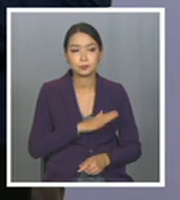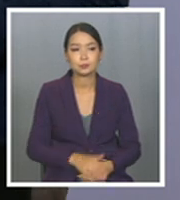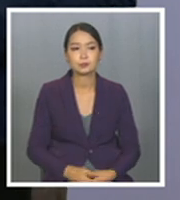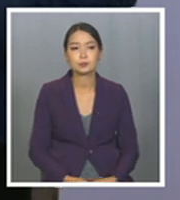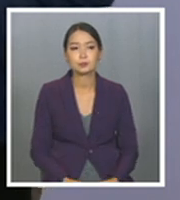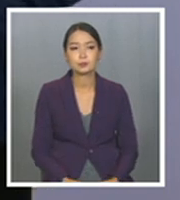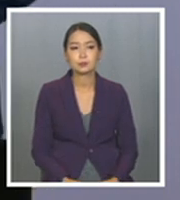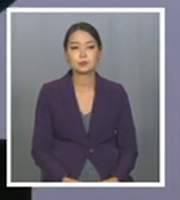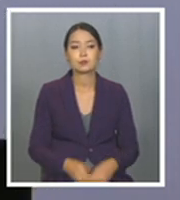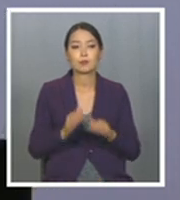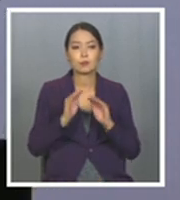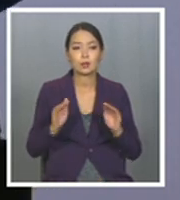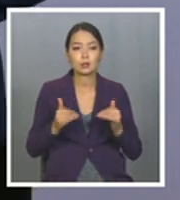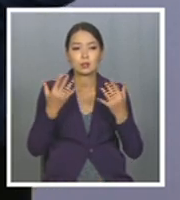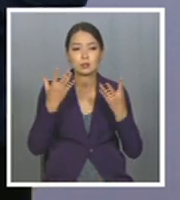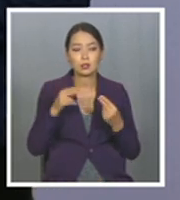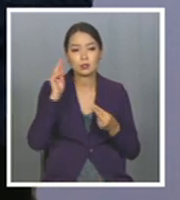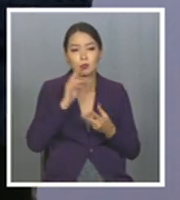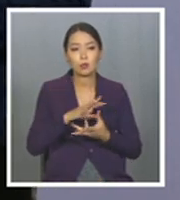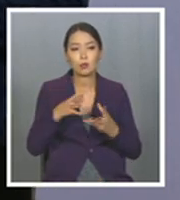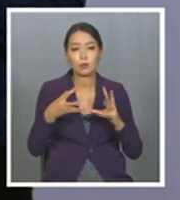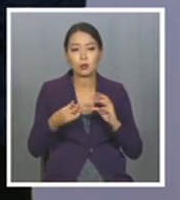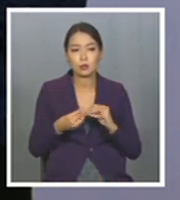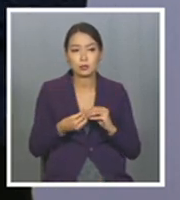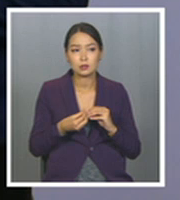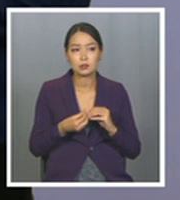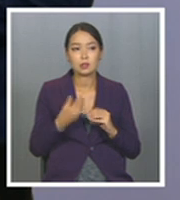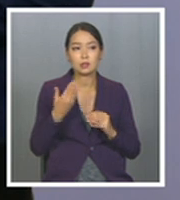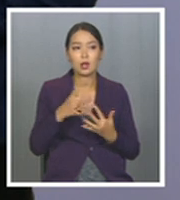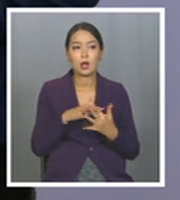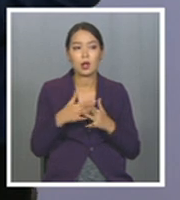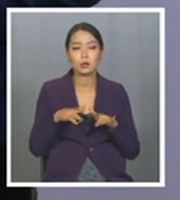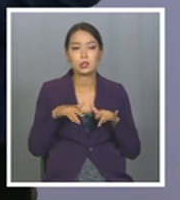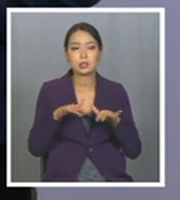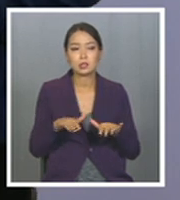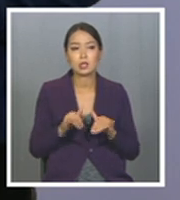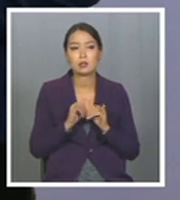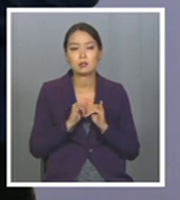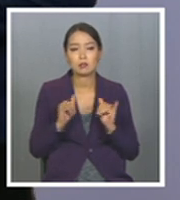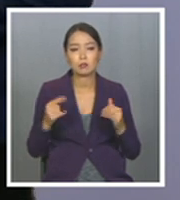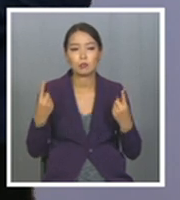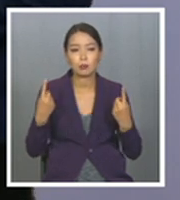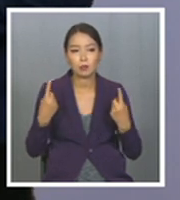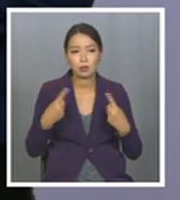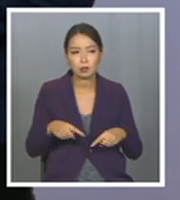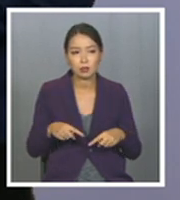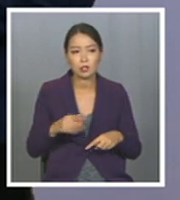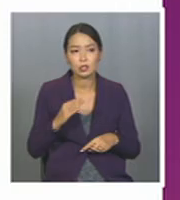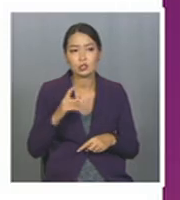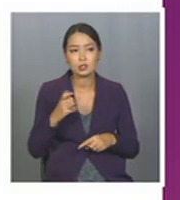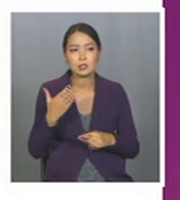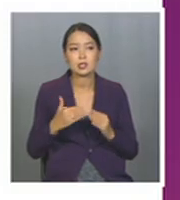Балалар, бүгінгі сабағымызды қорыта келген кезде, ауыл шаруашылығының деңгейі төмендеді. Жыс кезеңімен